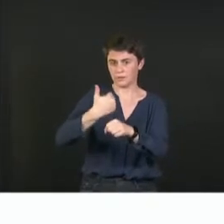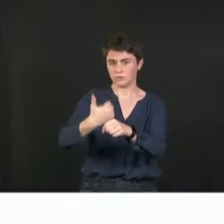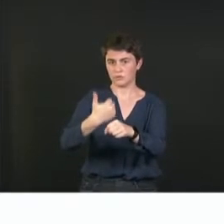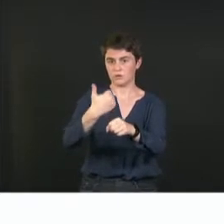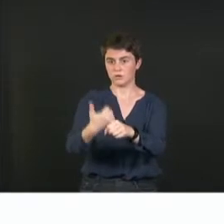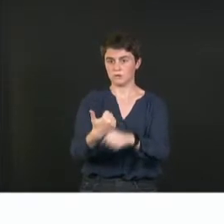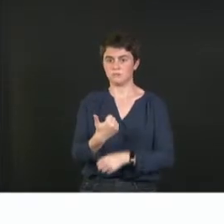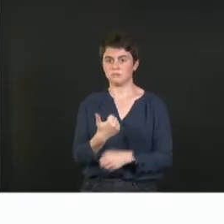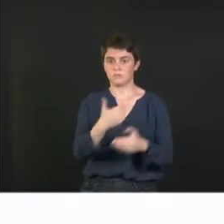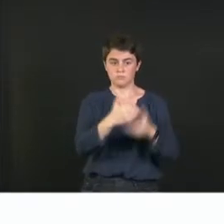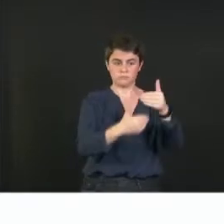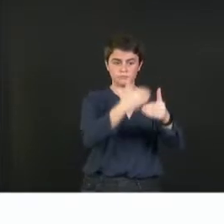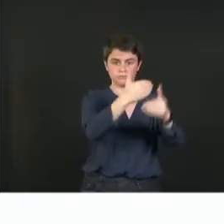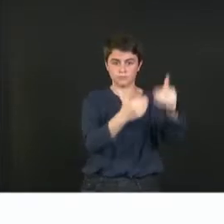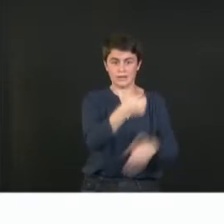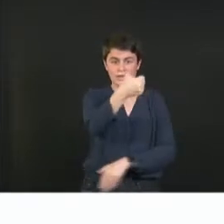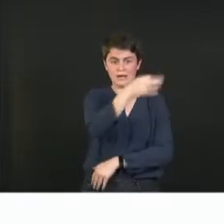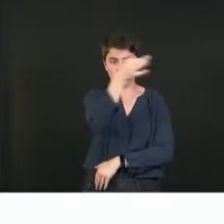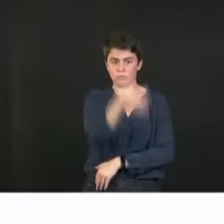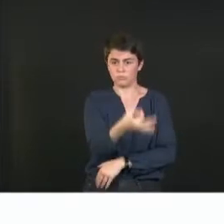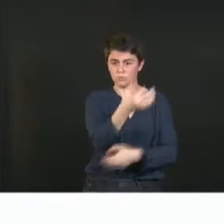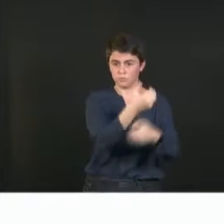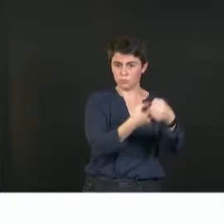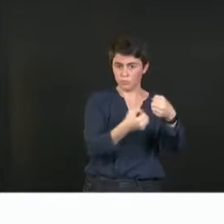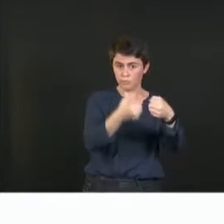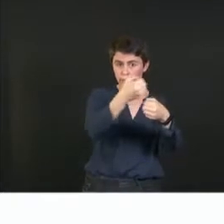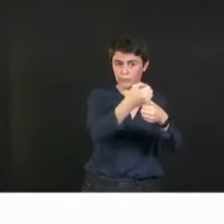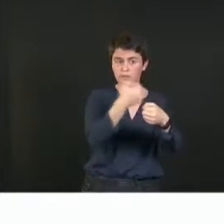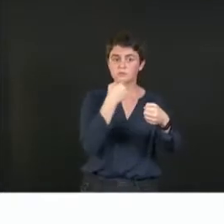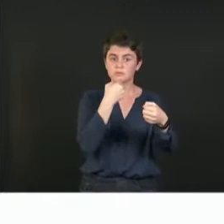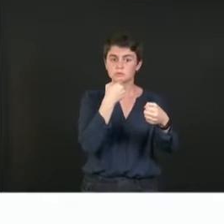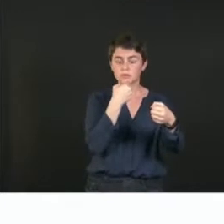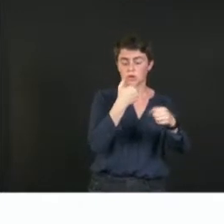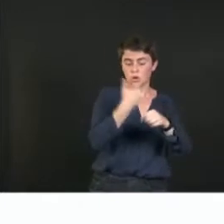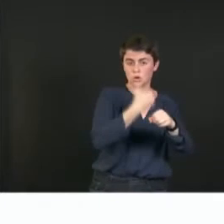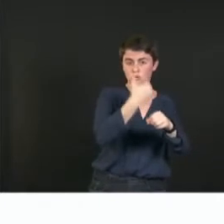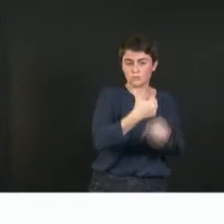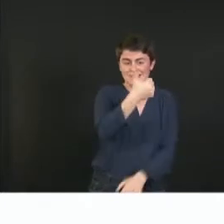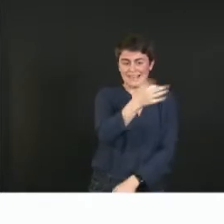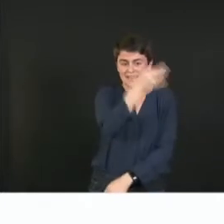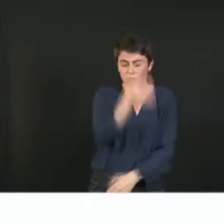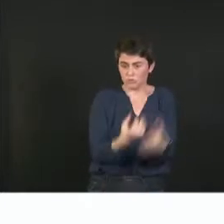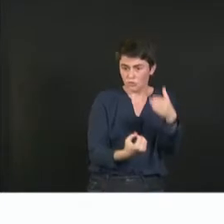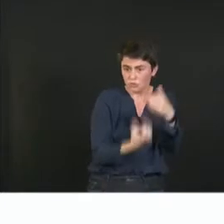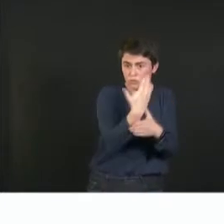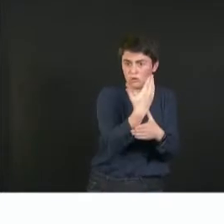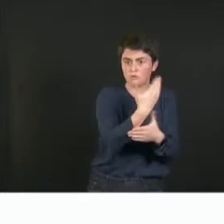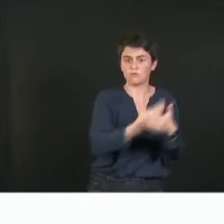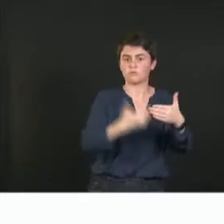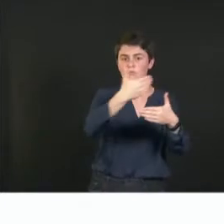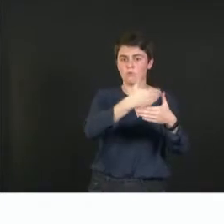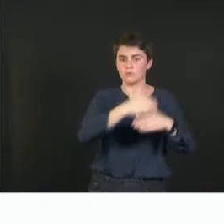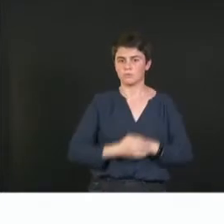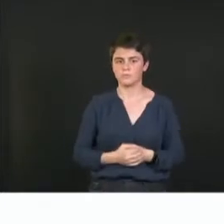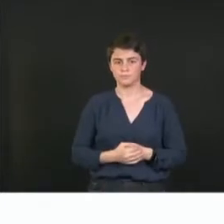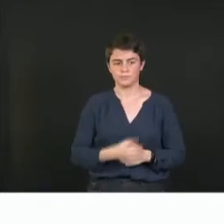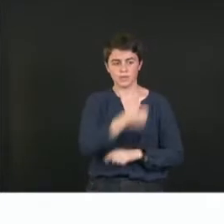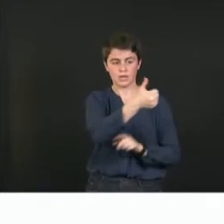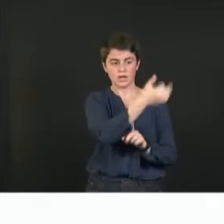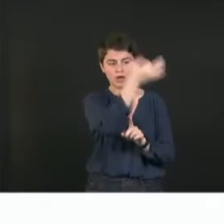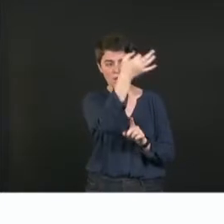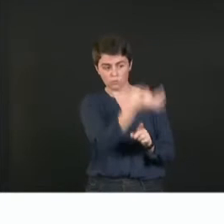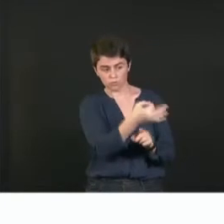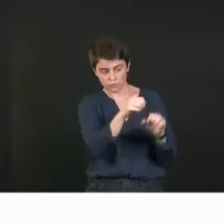1% de l'équivalent du bâti existant. 1% de neuf, chaque an. Dans ce 1%, quelle est la part